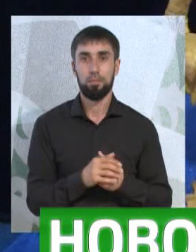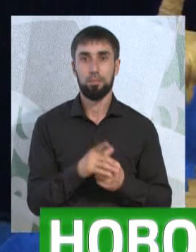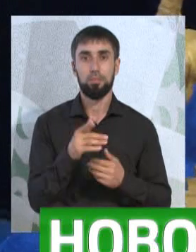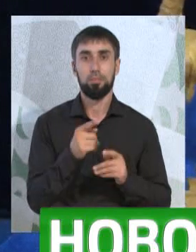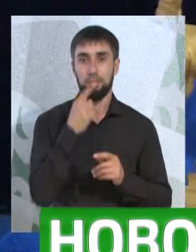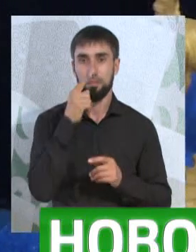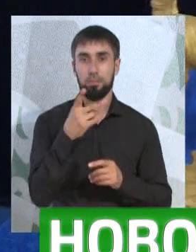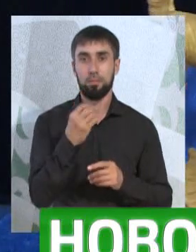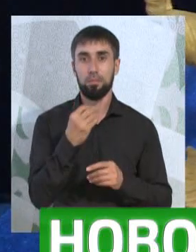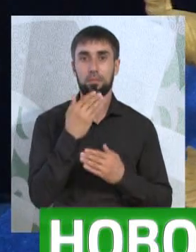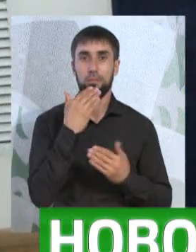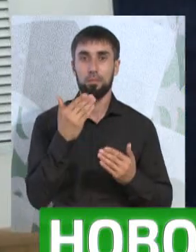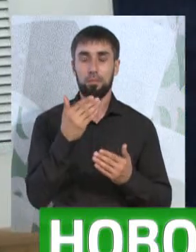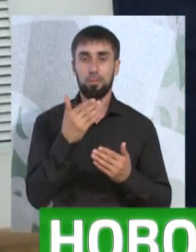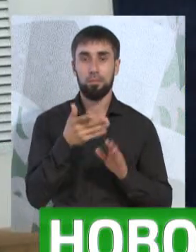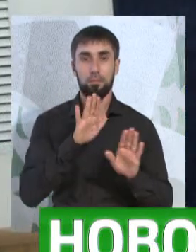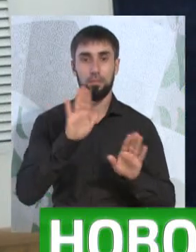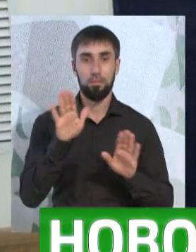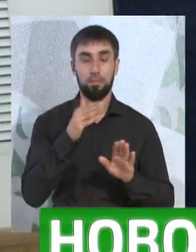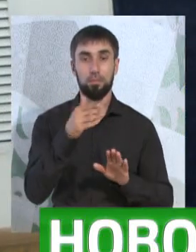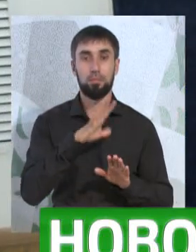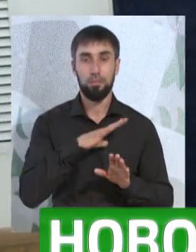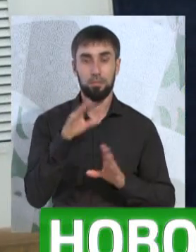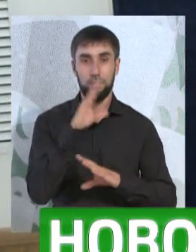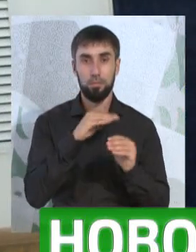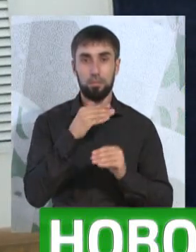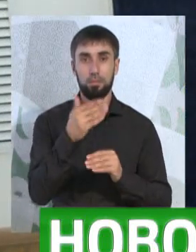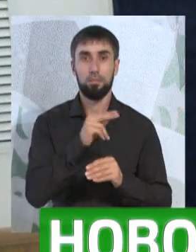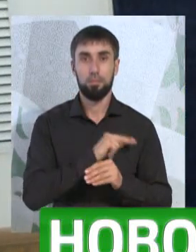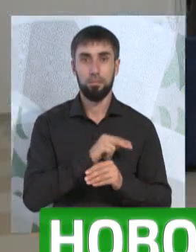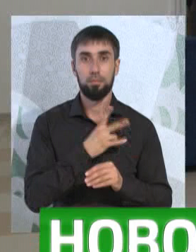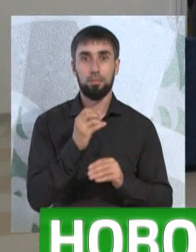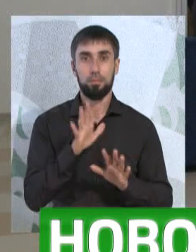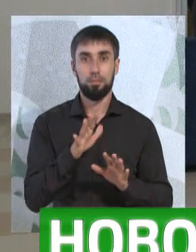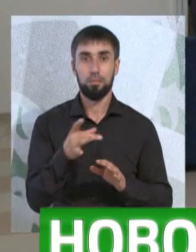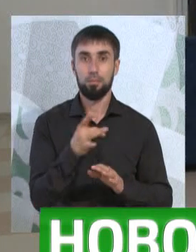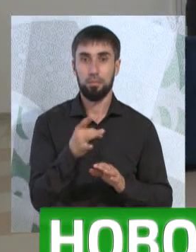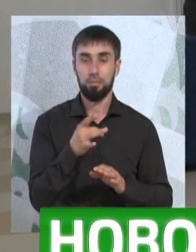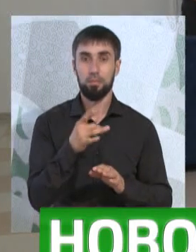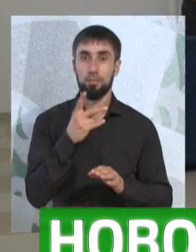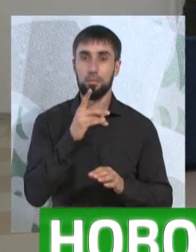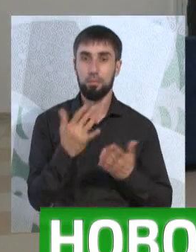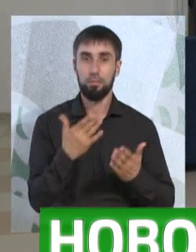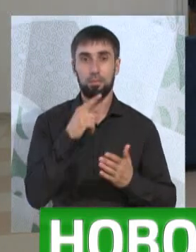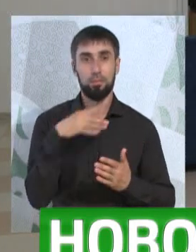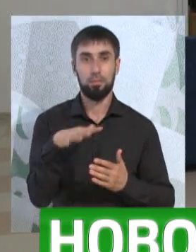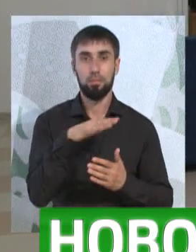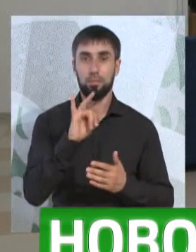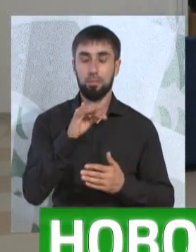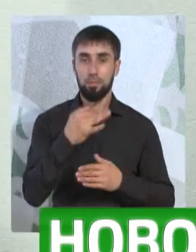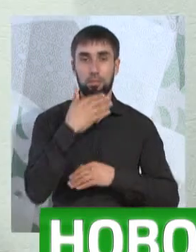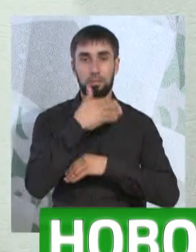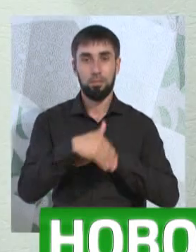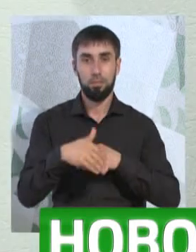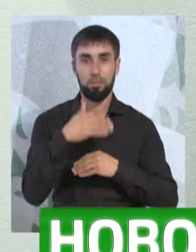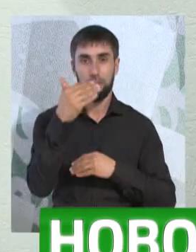единственная выставка мастера. За все годы творчества ему удалось презентовать свои работы не только на республиканских и всероссийских выставках, но и далеко